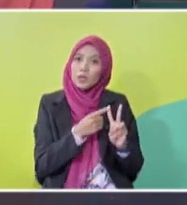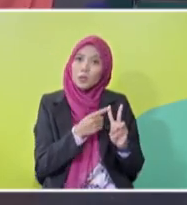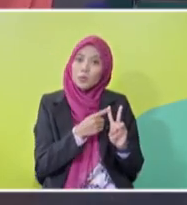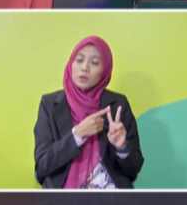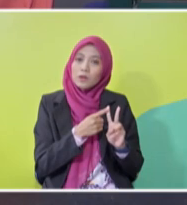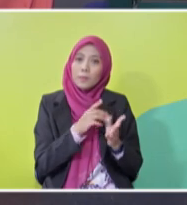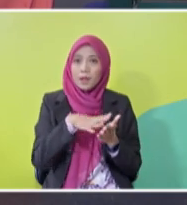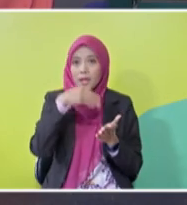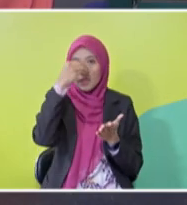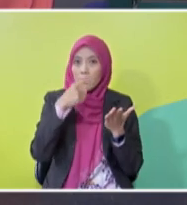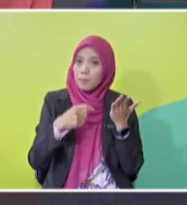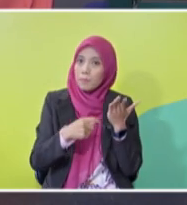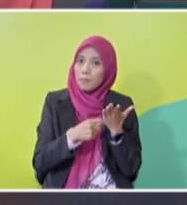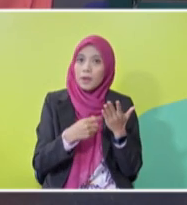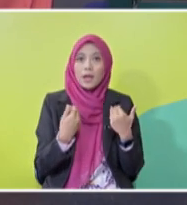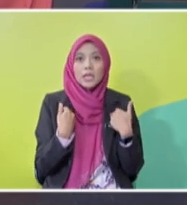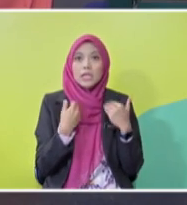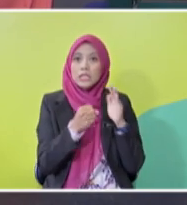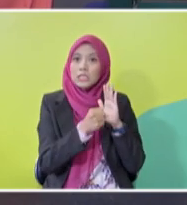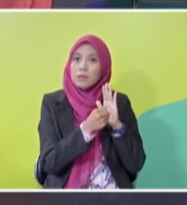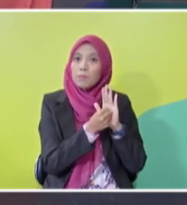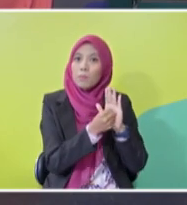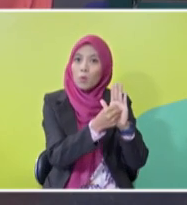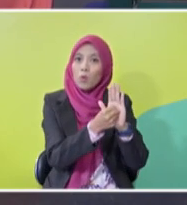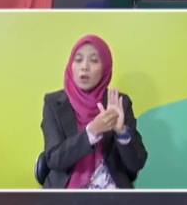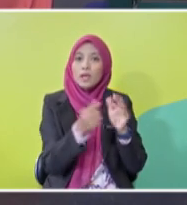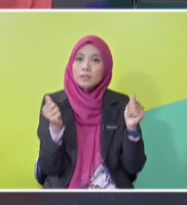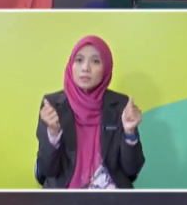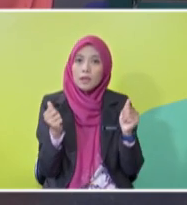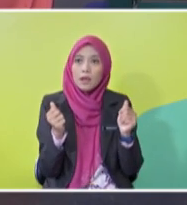tambah juga kita ada simbol sama dengan